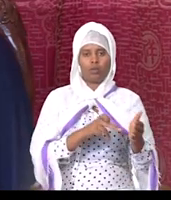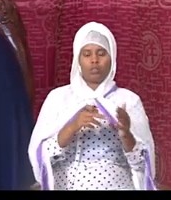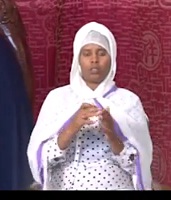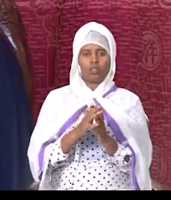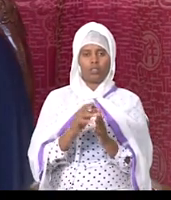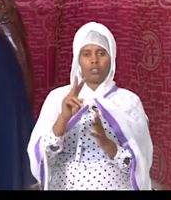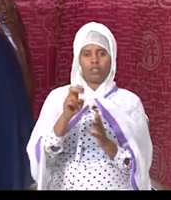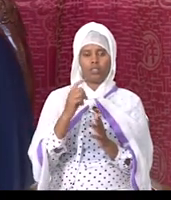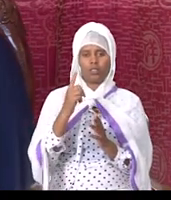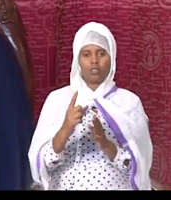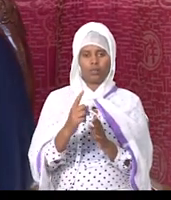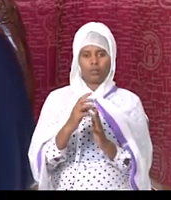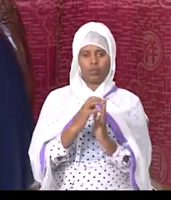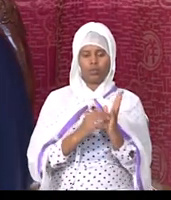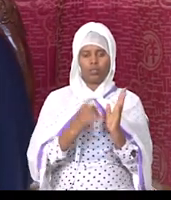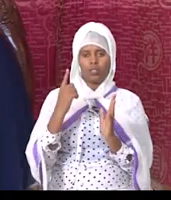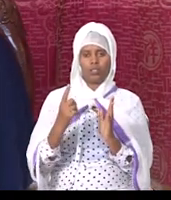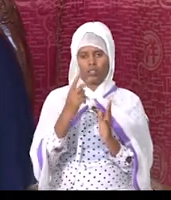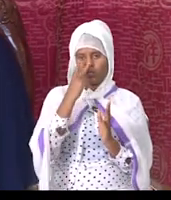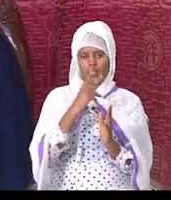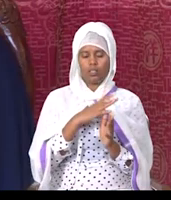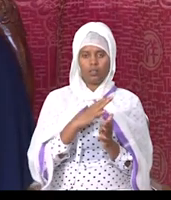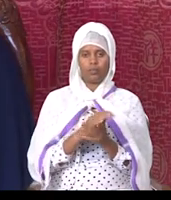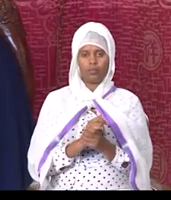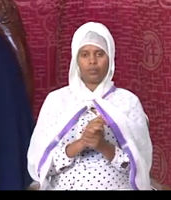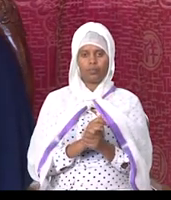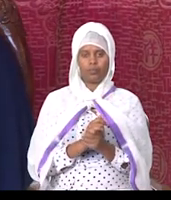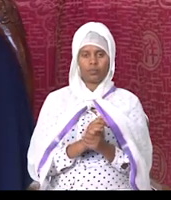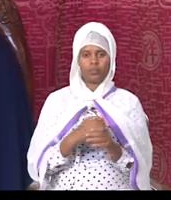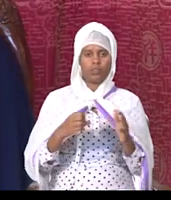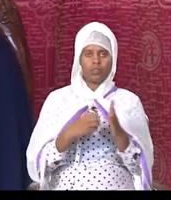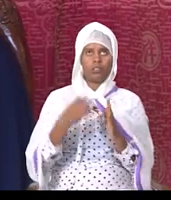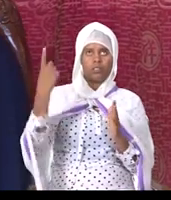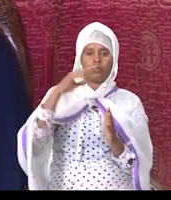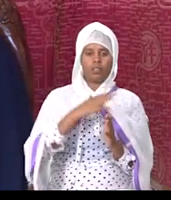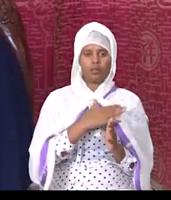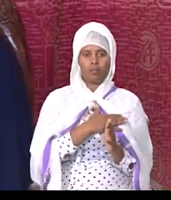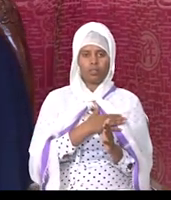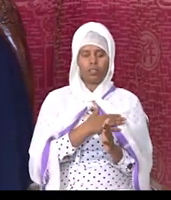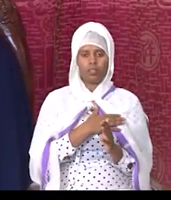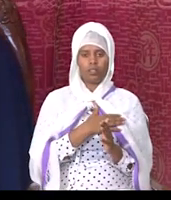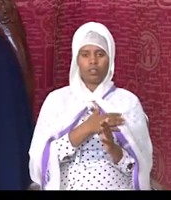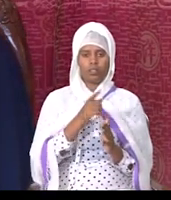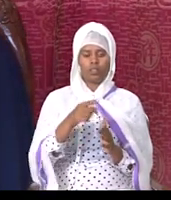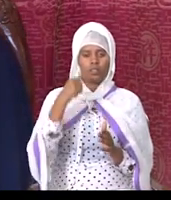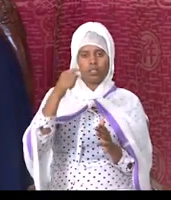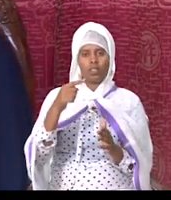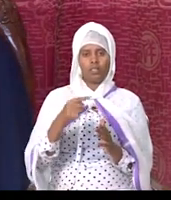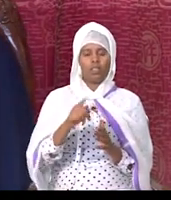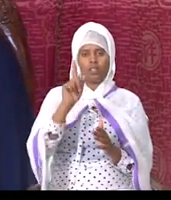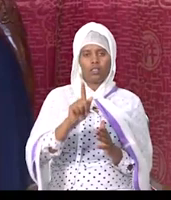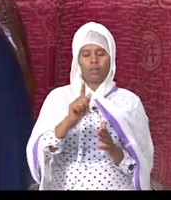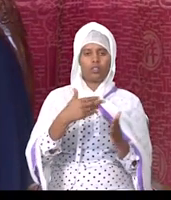مبل اسران حدن قصر حدا تمزغبلنا زلي مالتي لذلك كريستوس املاحنا نذ